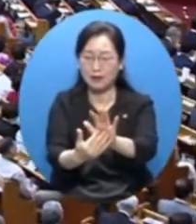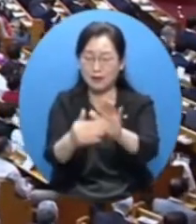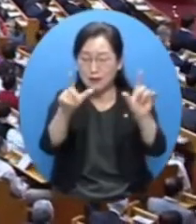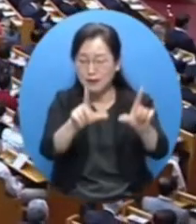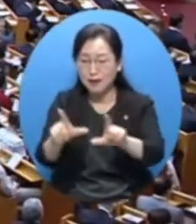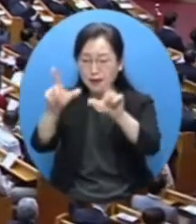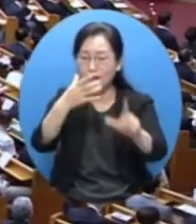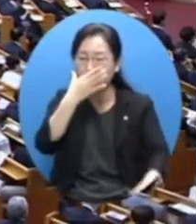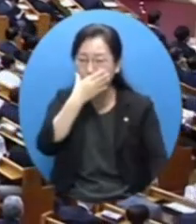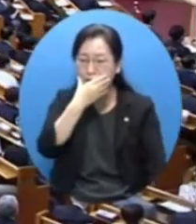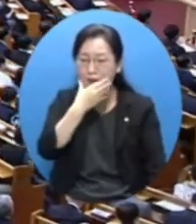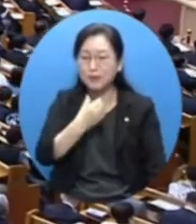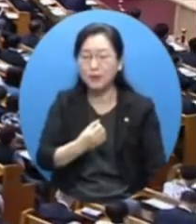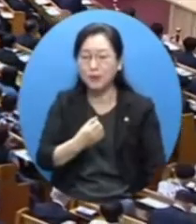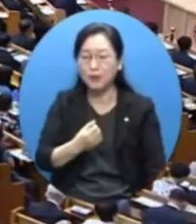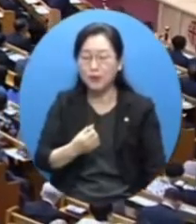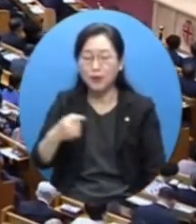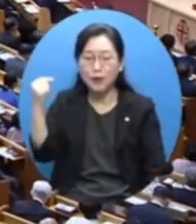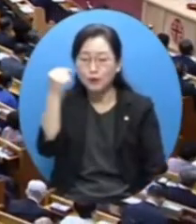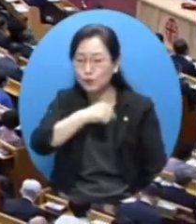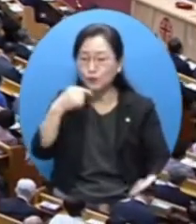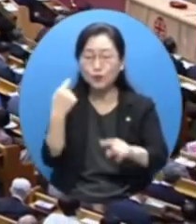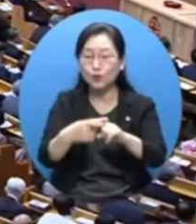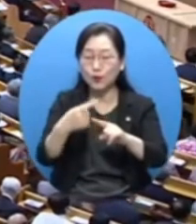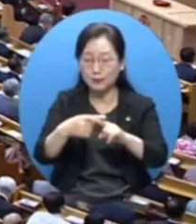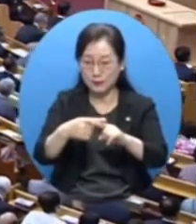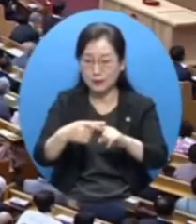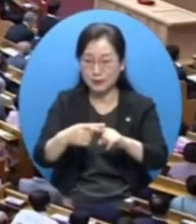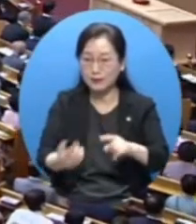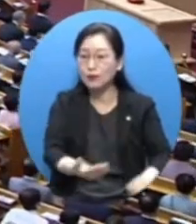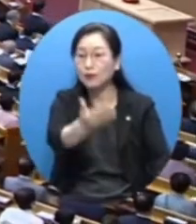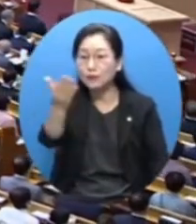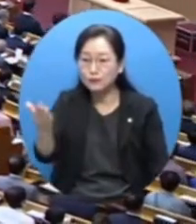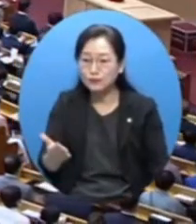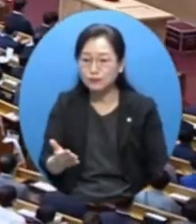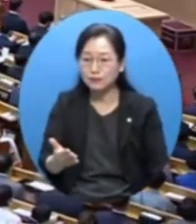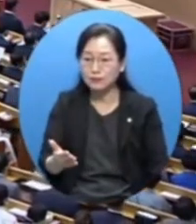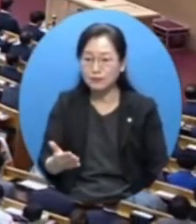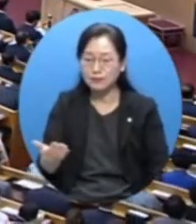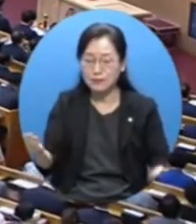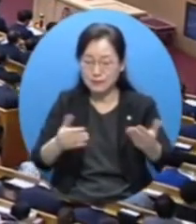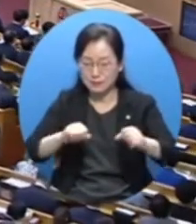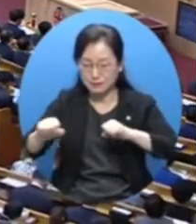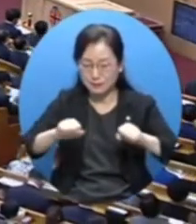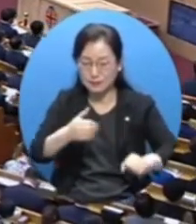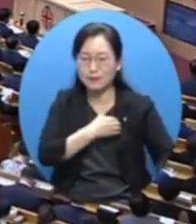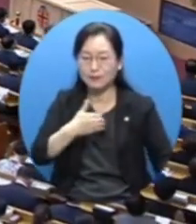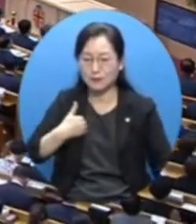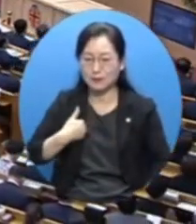삶을 행복하게 만드는 소음처럼 그러한 사명을 감당해야 되는 것입니다 우리가